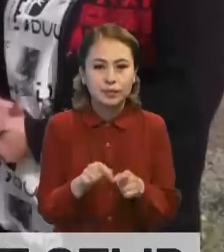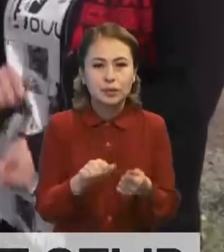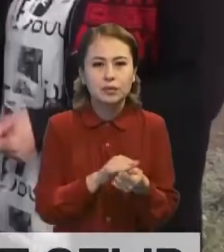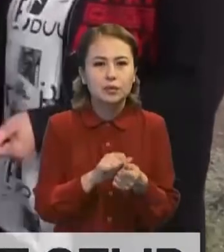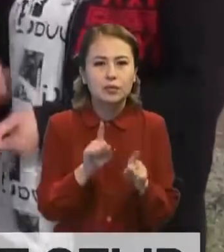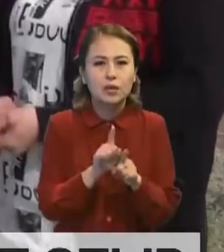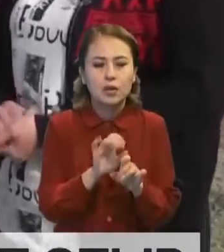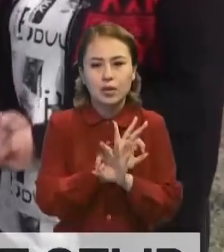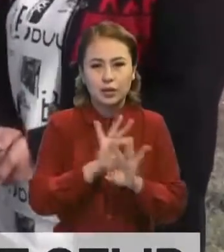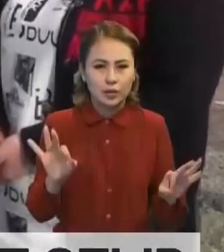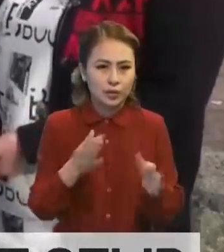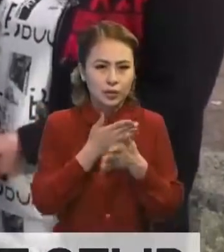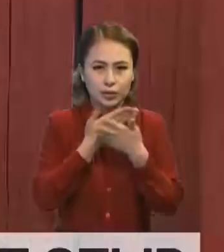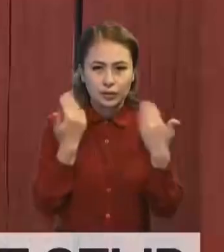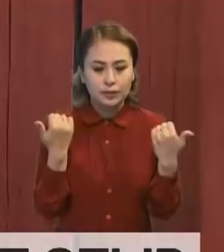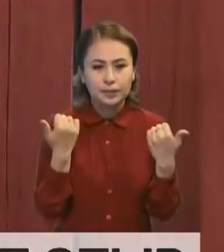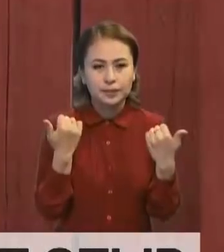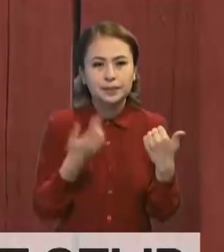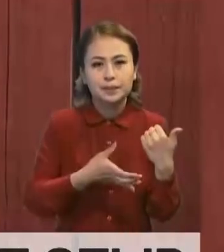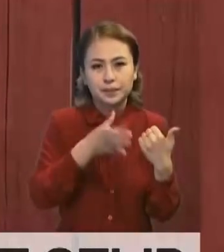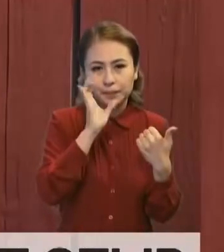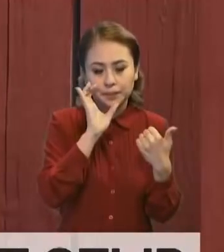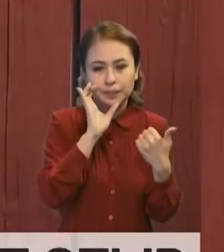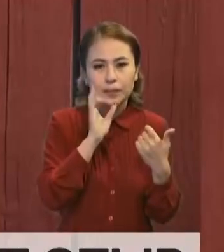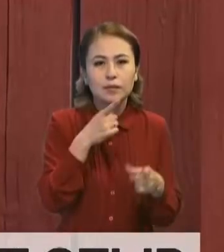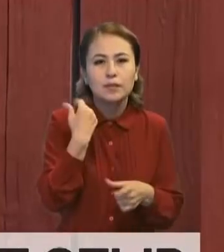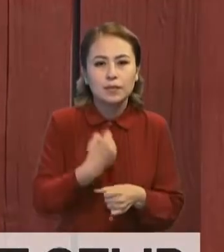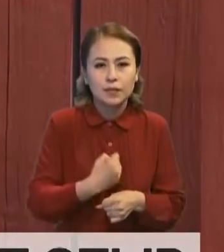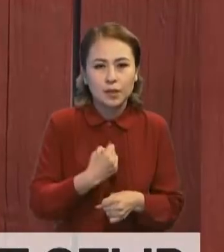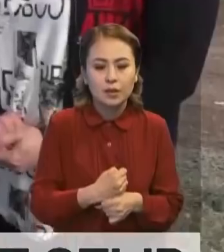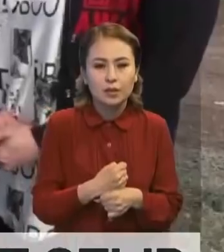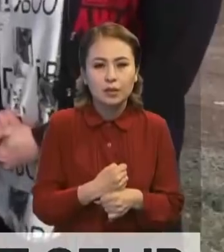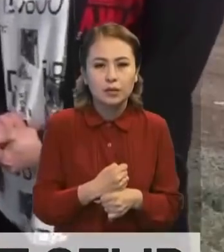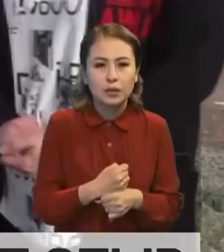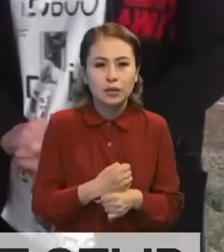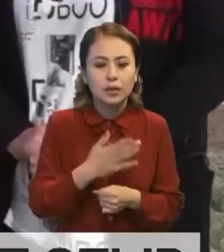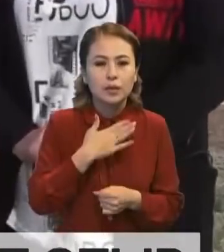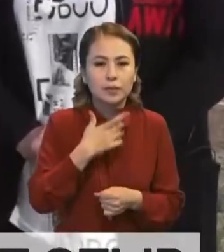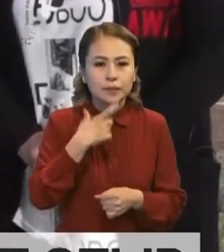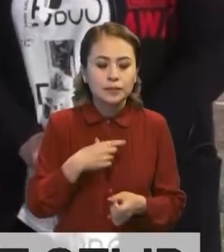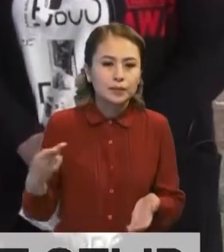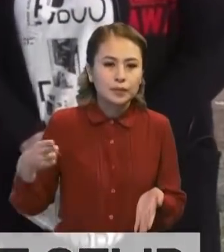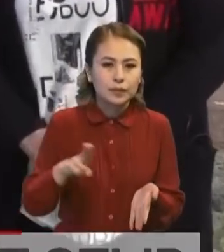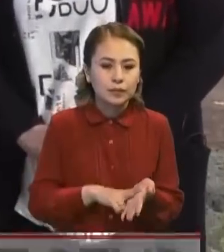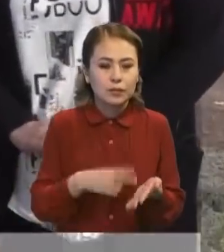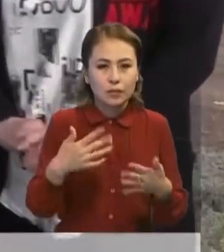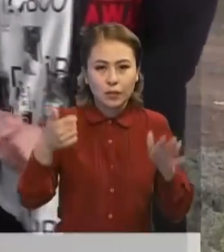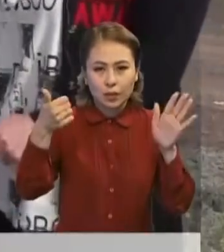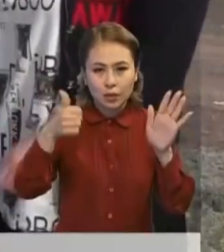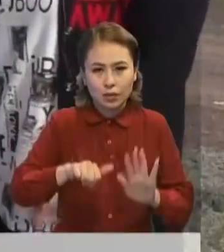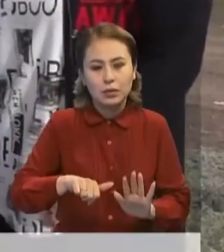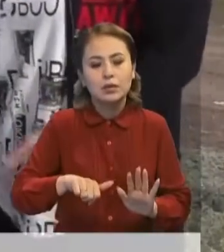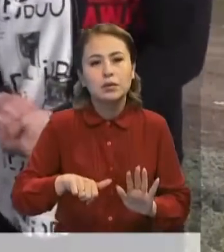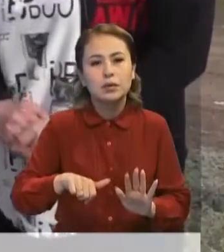шіле жууға жарамайды. Ішеміз енді, амал жоқ. Біз өзі көшіп келгенімізге жарты жыл болды.